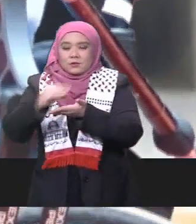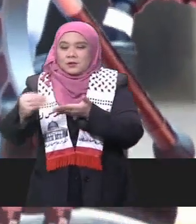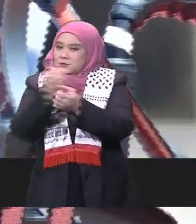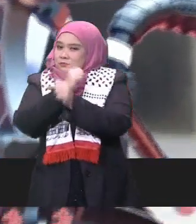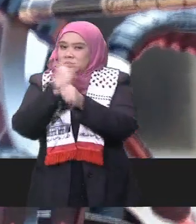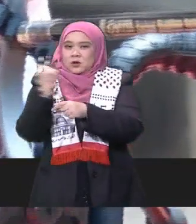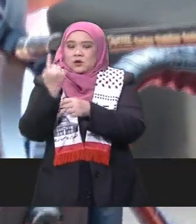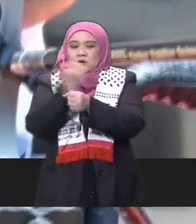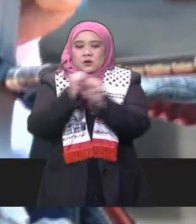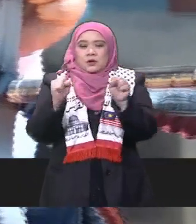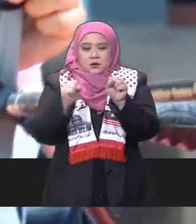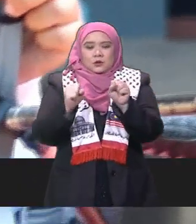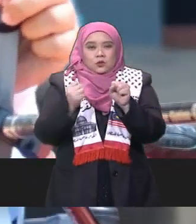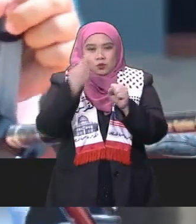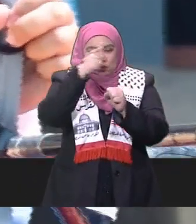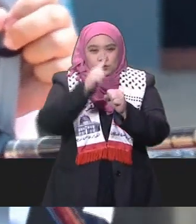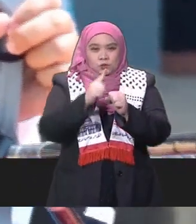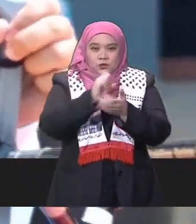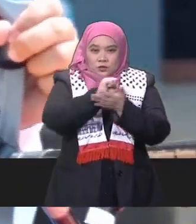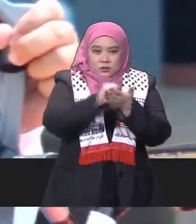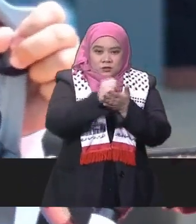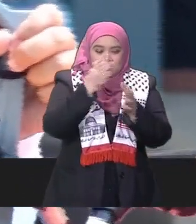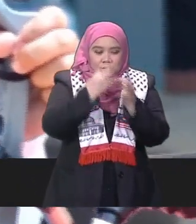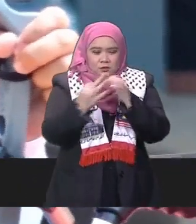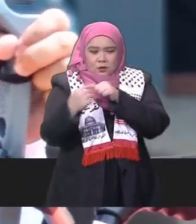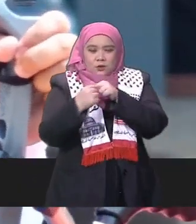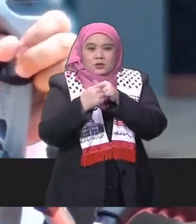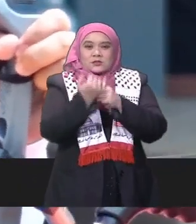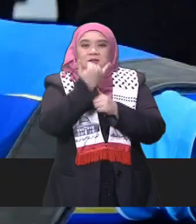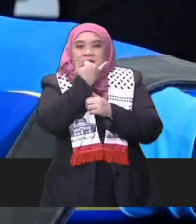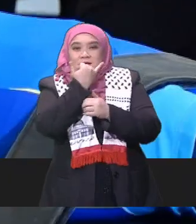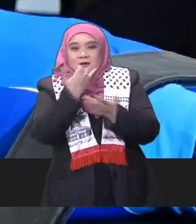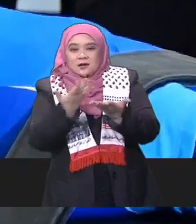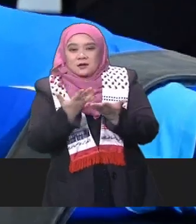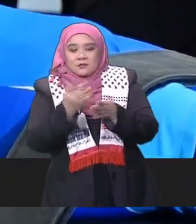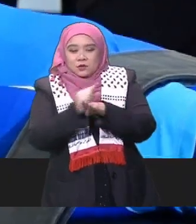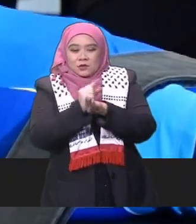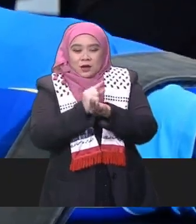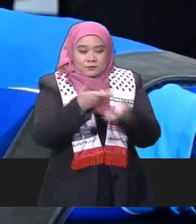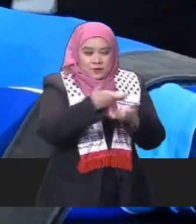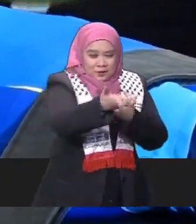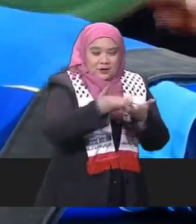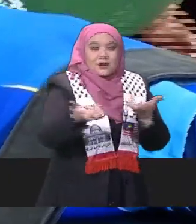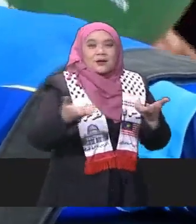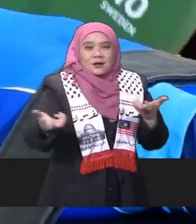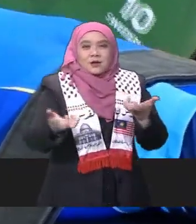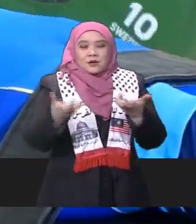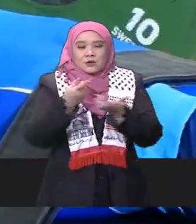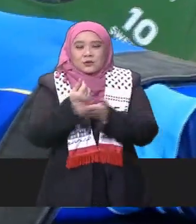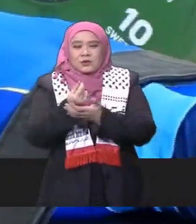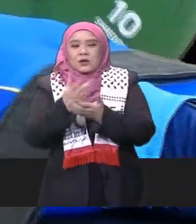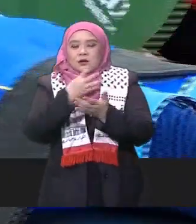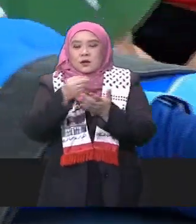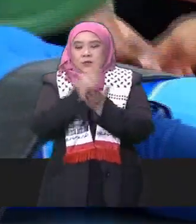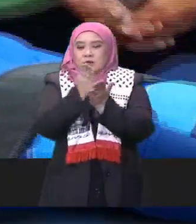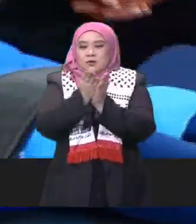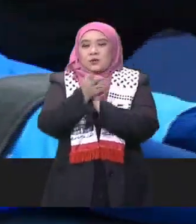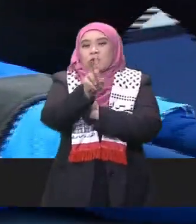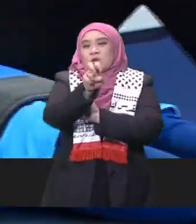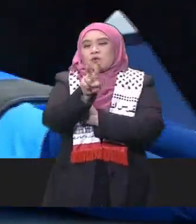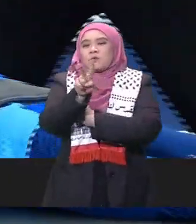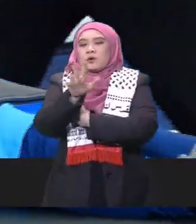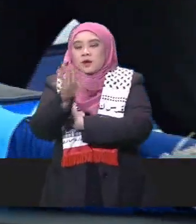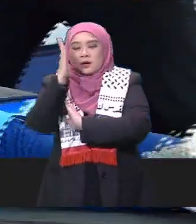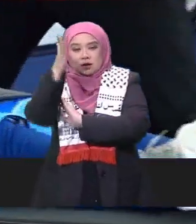untuk disiasat pihak berkuasa sekiranya terdapat dakwaan salah laku berkaitan pengagihan itu. Belanjawan 2025 akan dibentangkan oleh